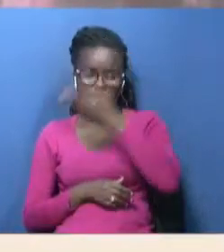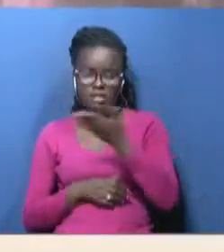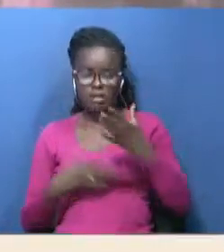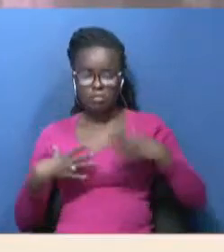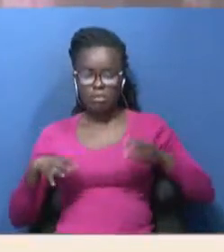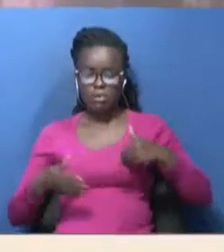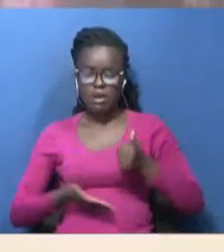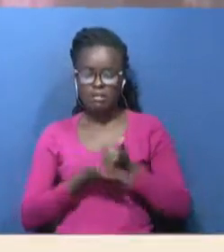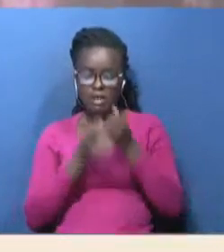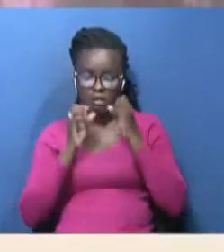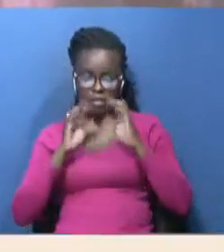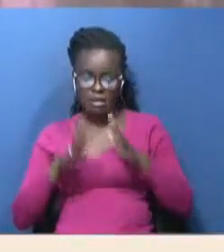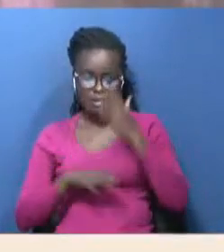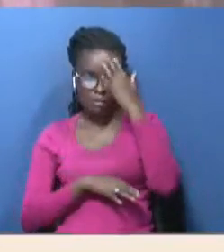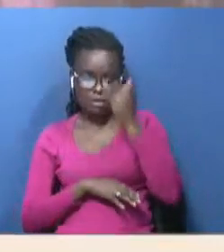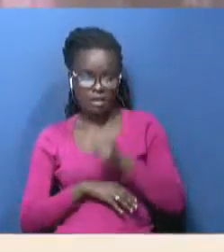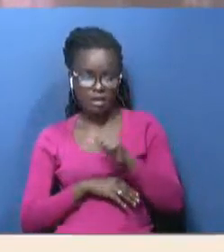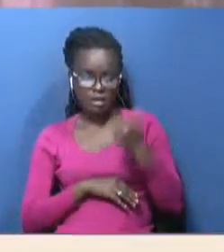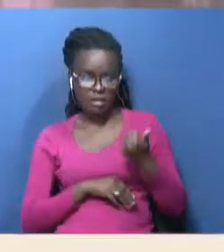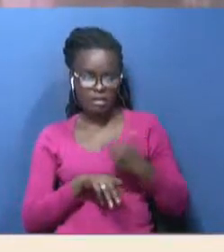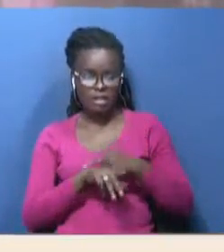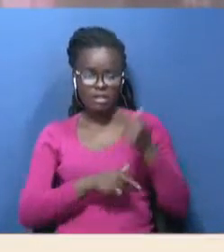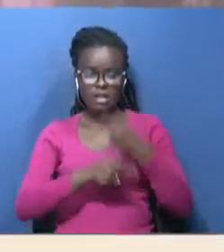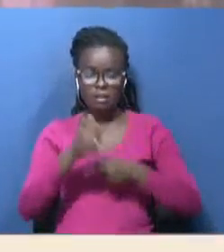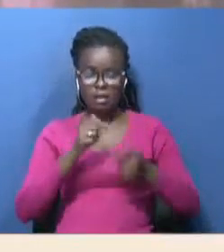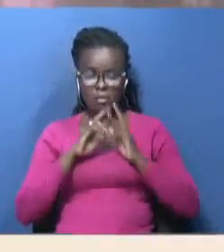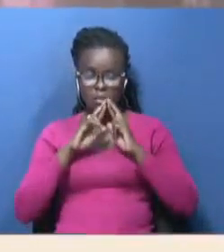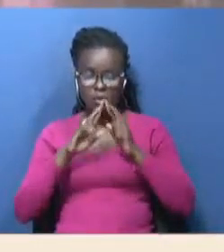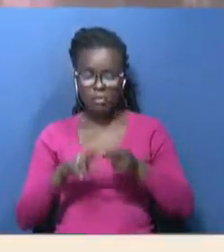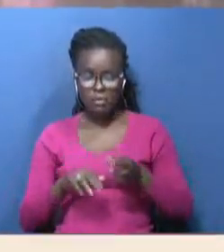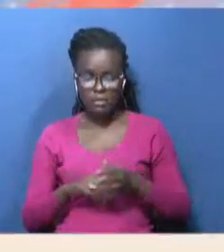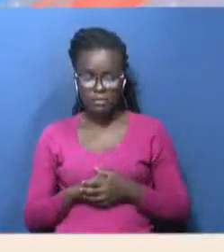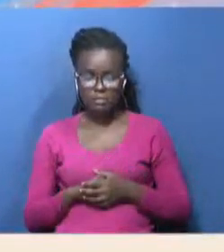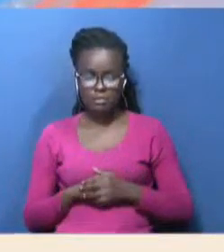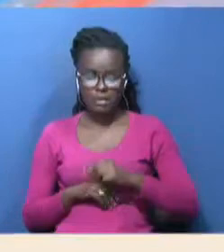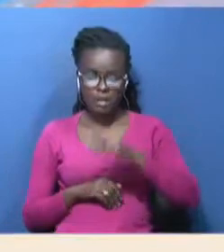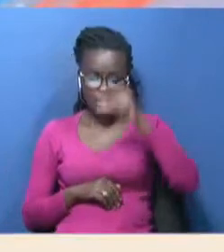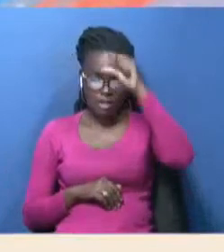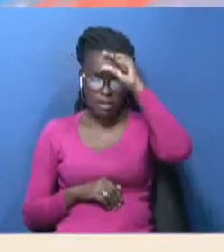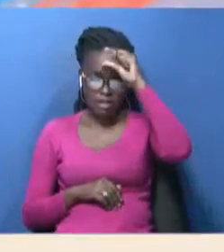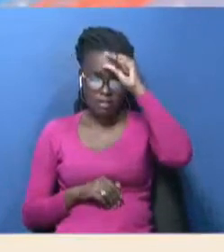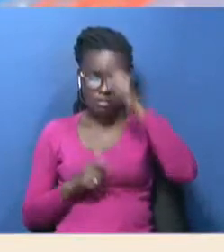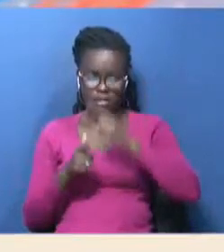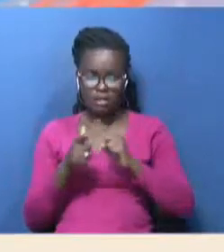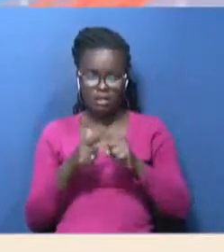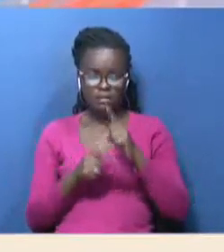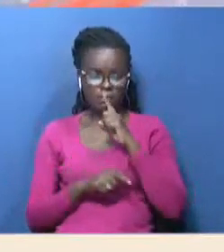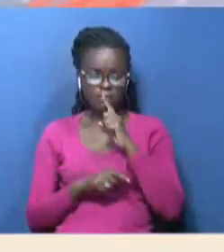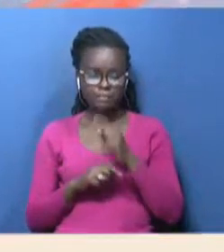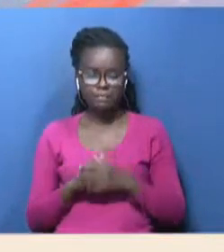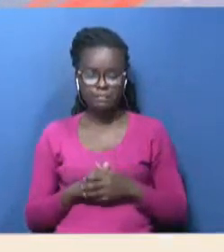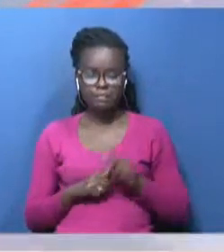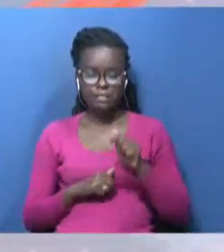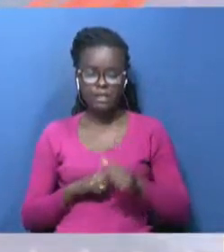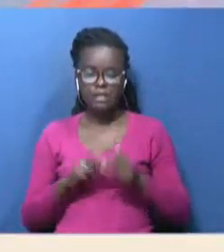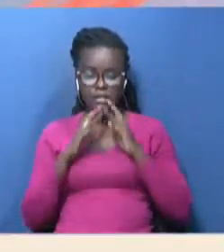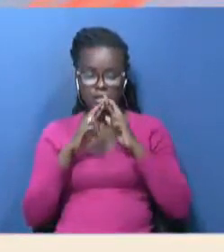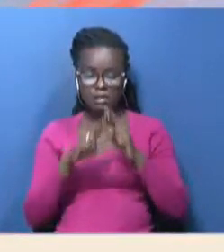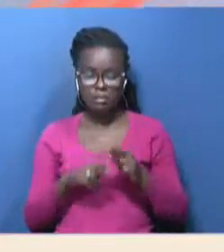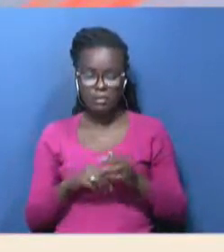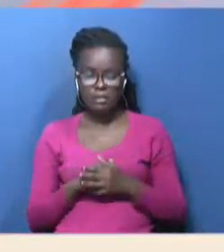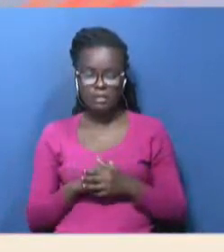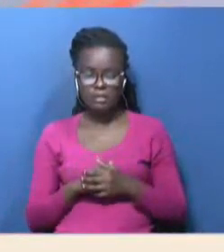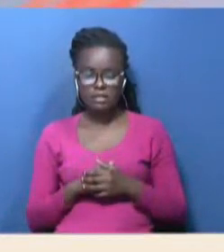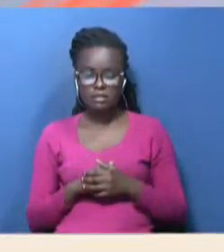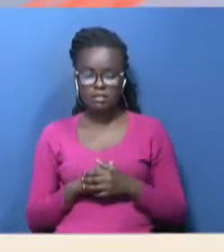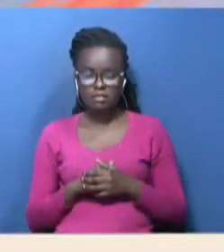sababu hawafikiwi, ndio manake wengine hata wakikuja kureport kwa serikali inanyamaziwa. Iyo ni riboti ya